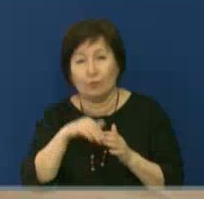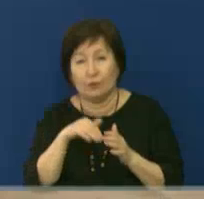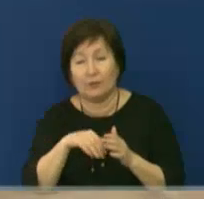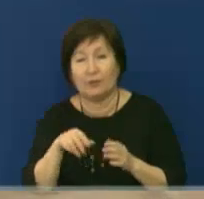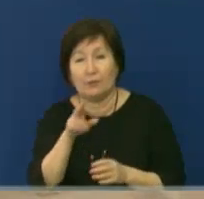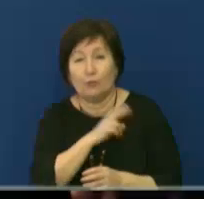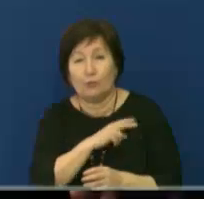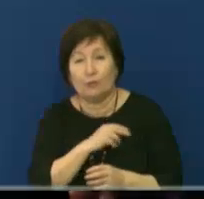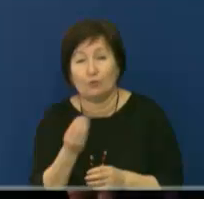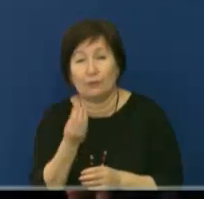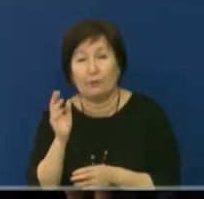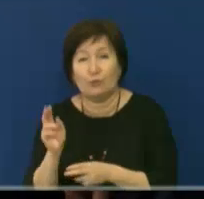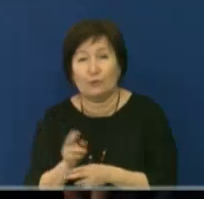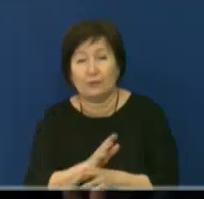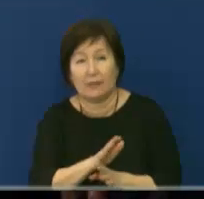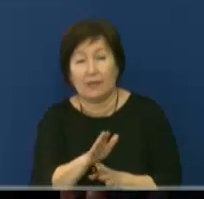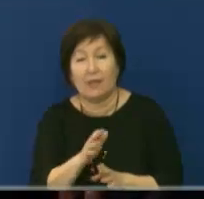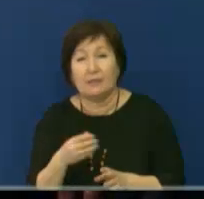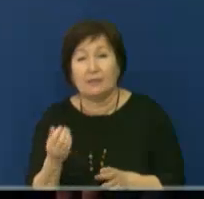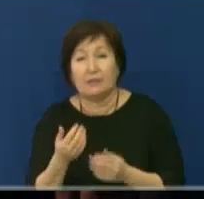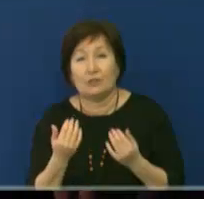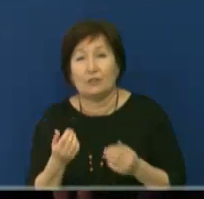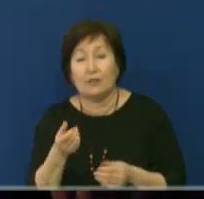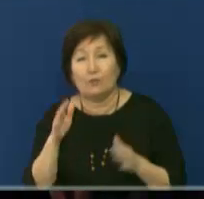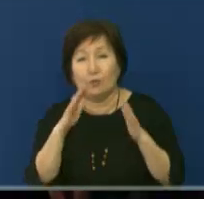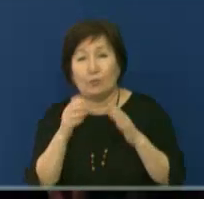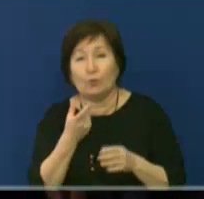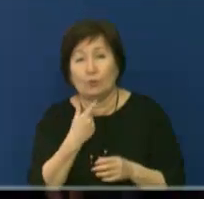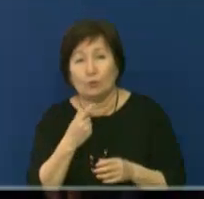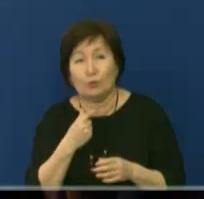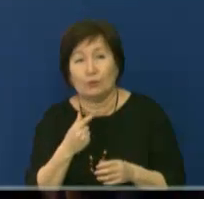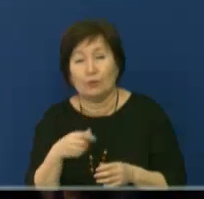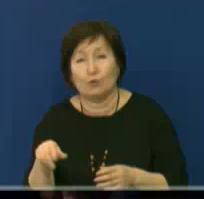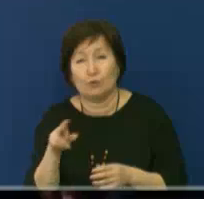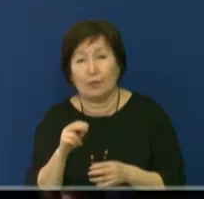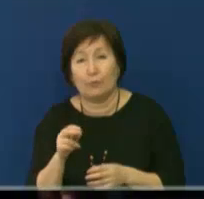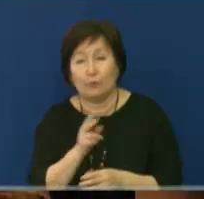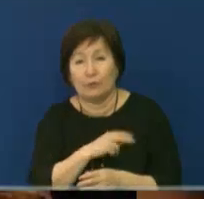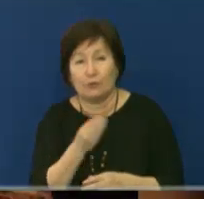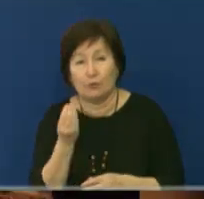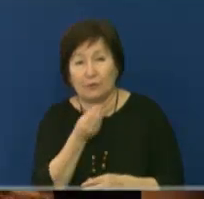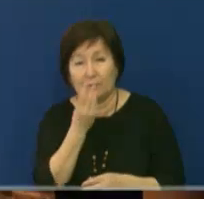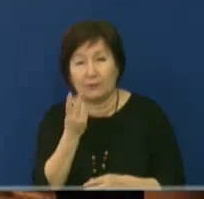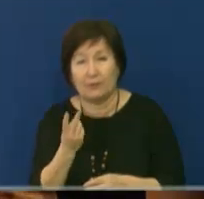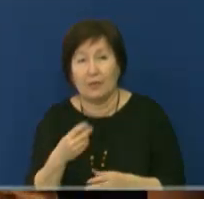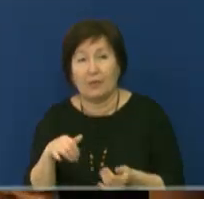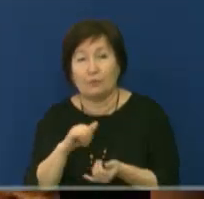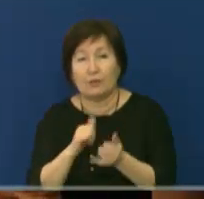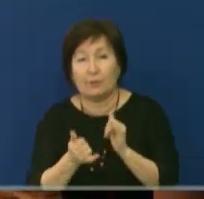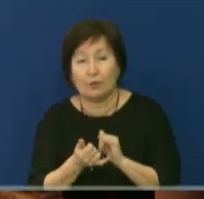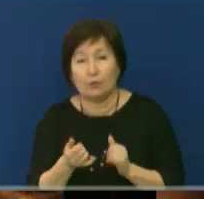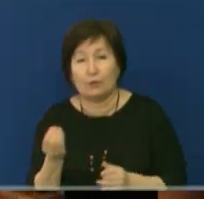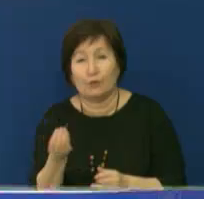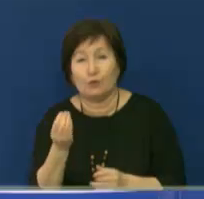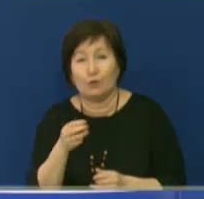жүргізілген. Сондай-ақ мәдениет үйінің құрылысы барысымен танысты. Бұған қоса Бейбіт Атамқұлов Талдықорған Өскемен және Қалбатау